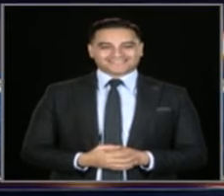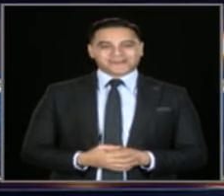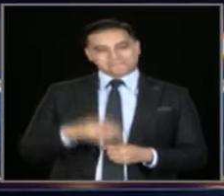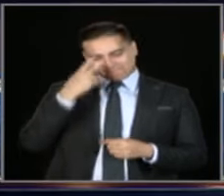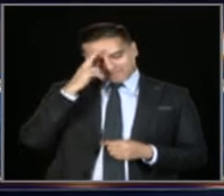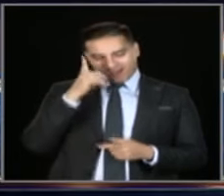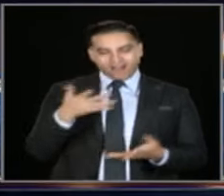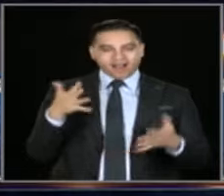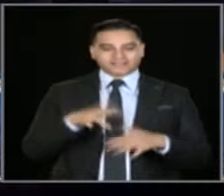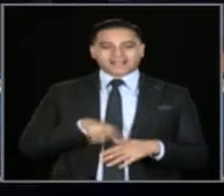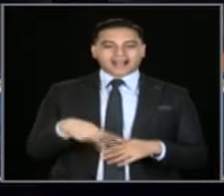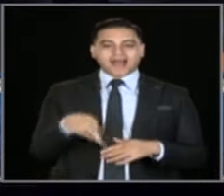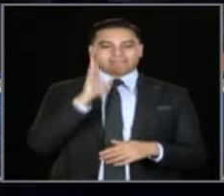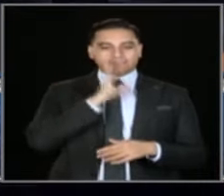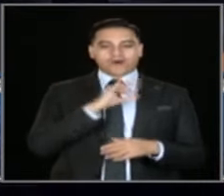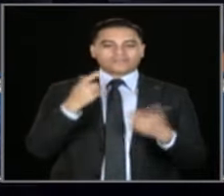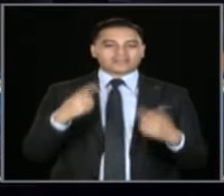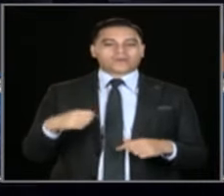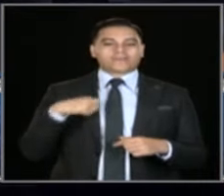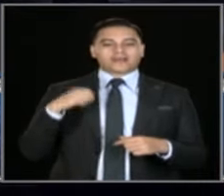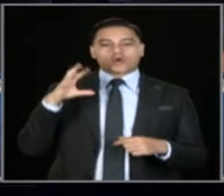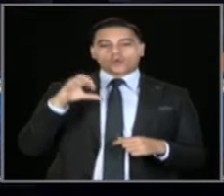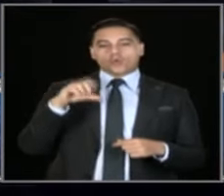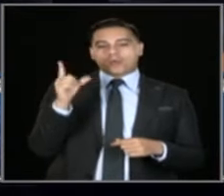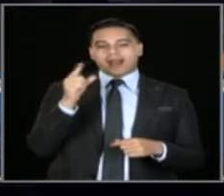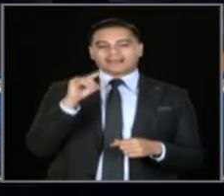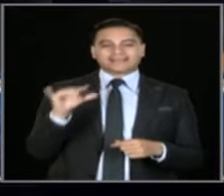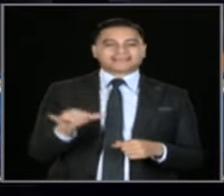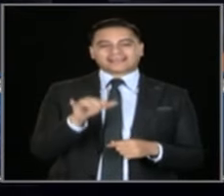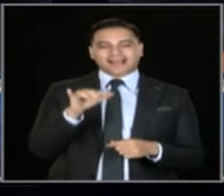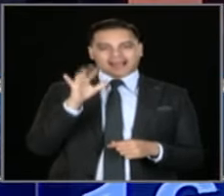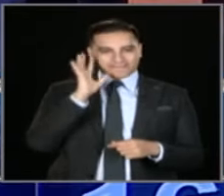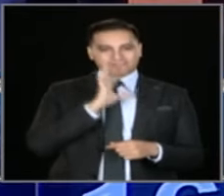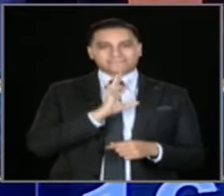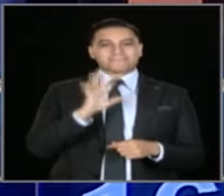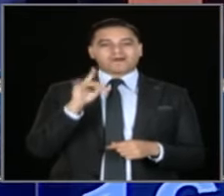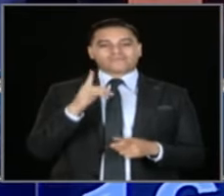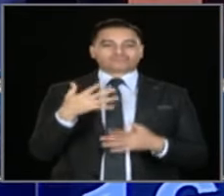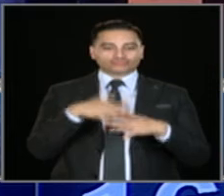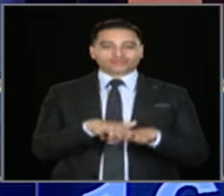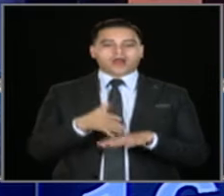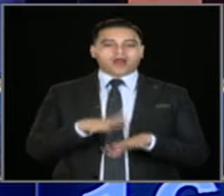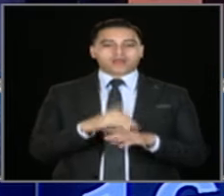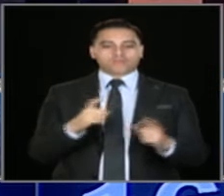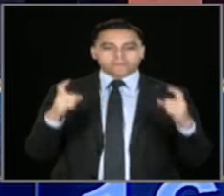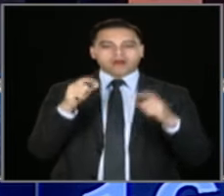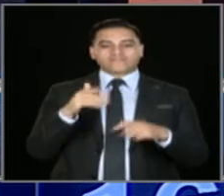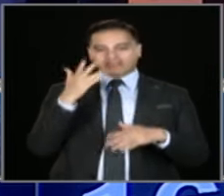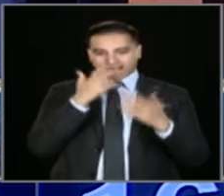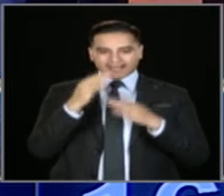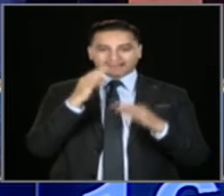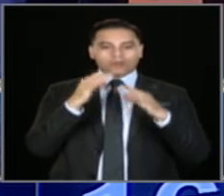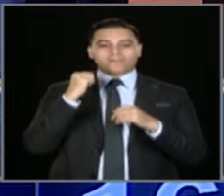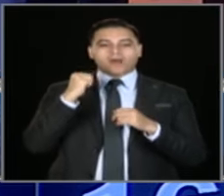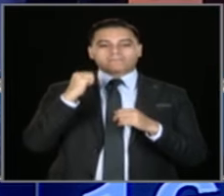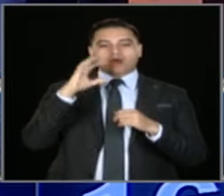من هو أكثر لاعب هولندي مشاركة بالمباريات في تاريخ دوري أبطال أوروبا لكرة